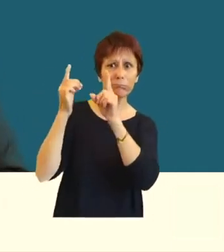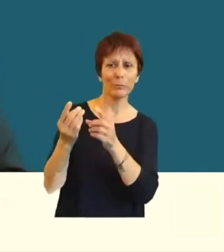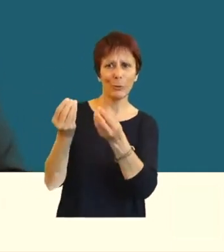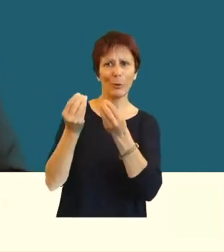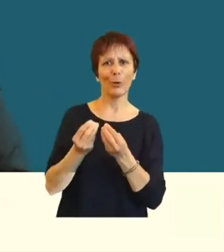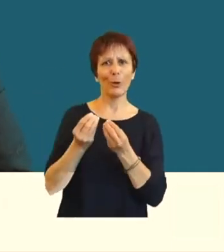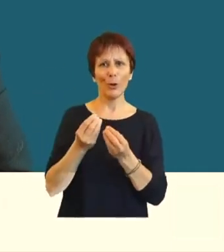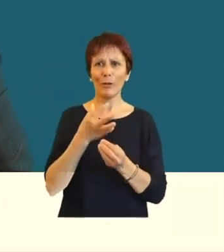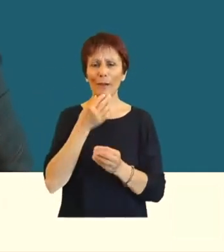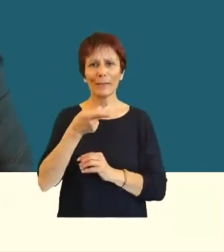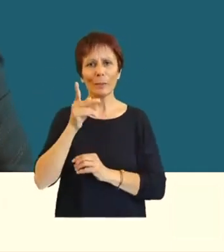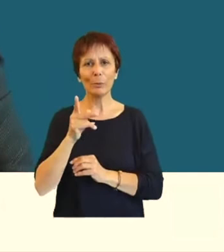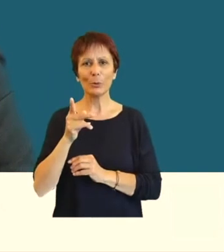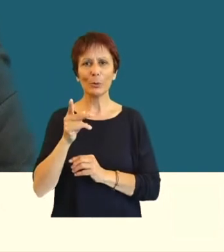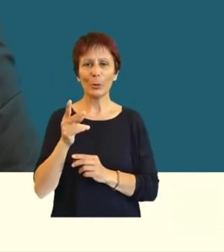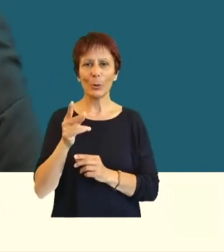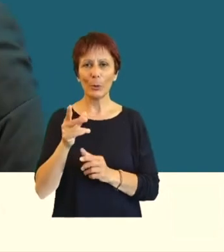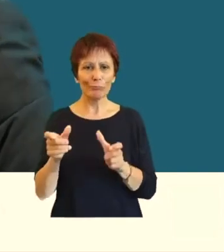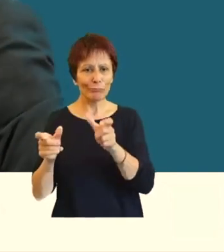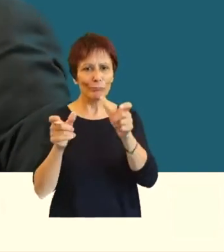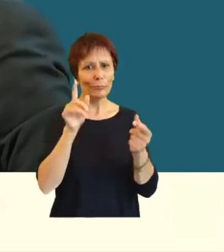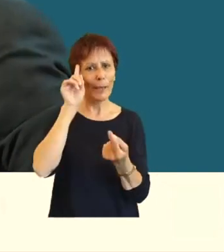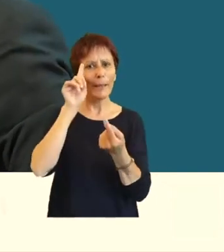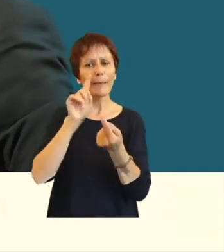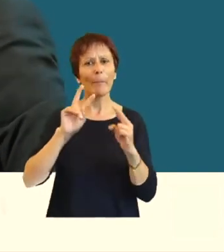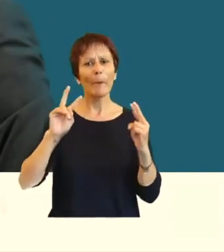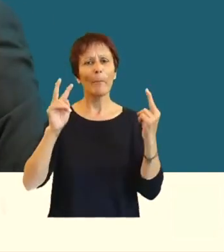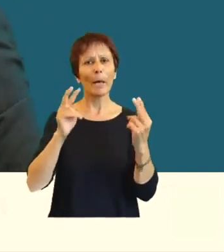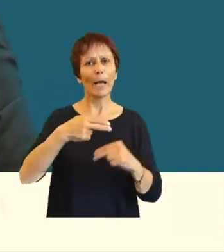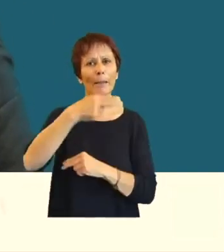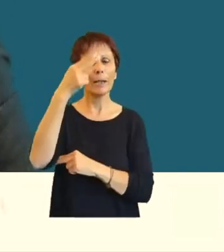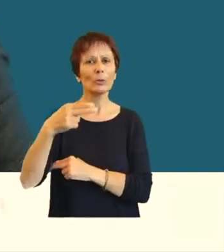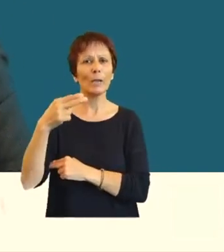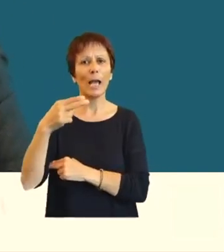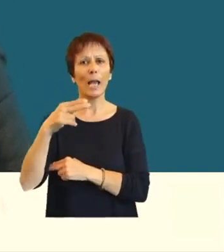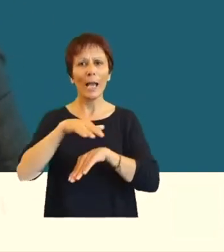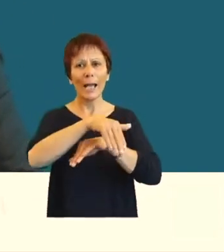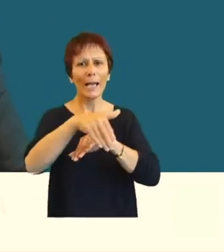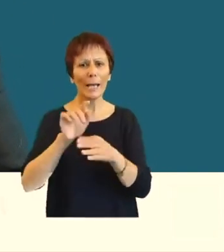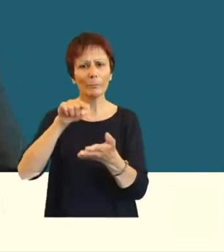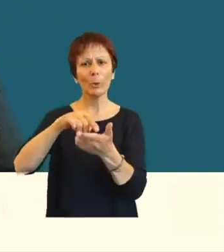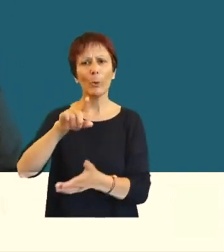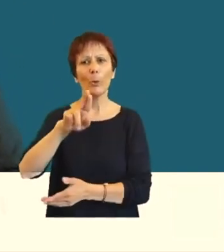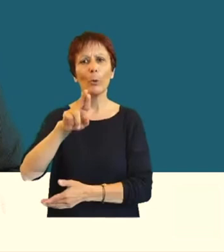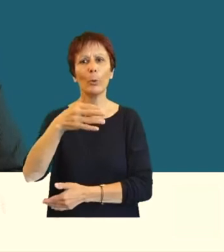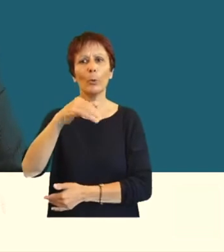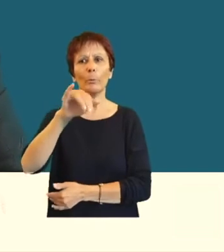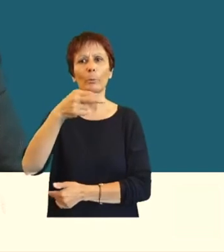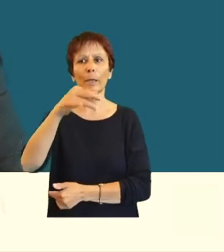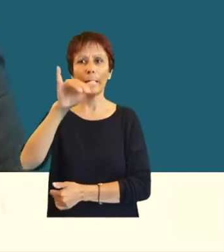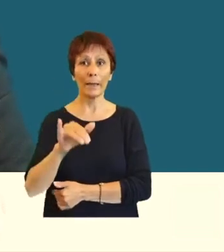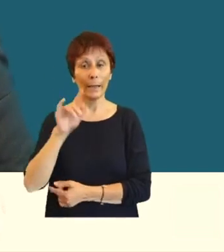facilite la surveillance du parc national des Calanques dans le secteur de Lumigny, notamment dans le cadre de la protection des